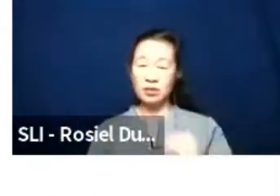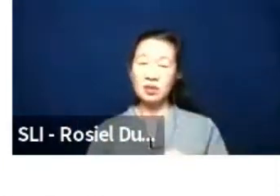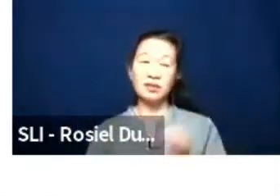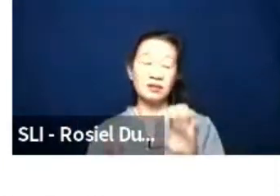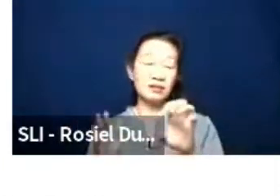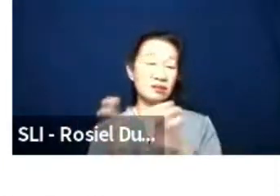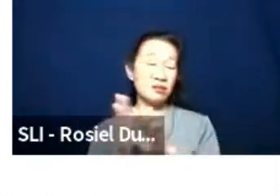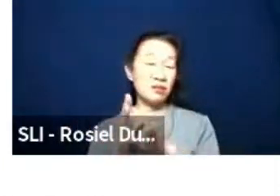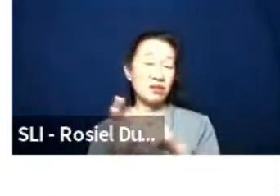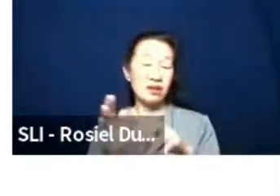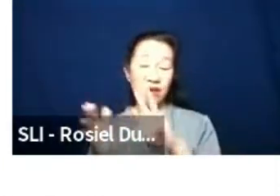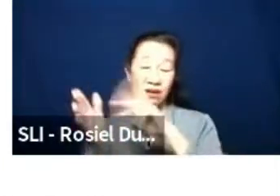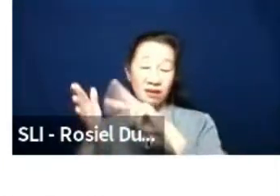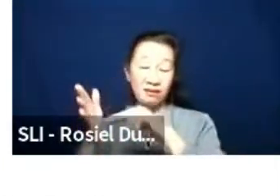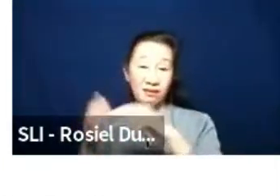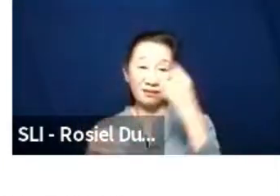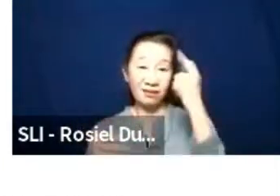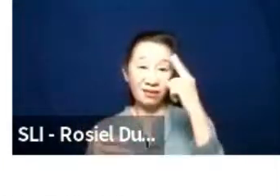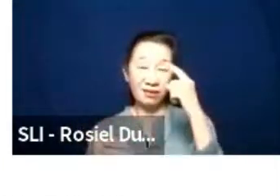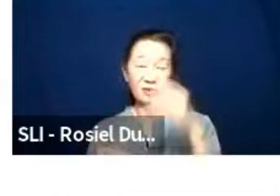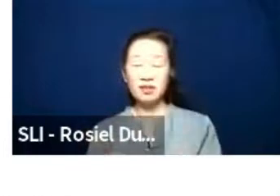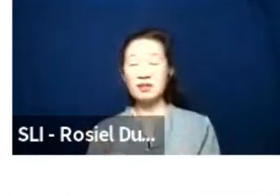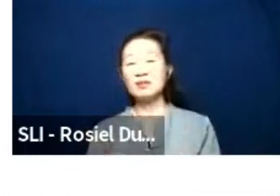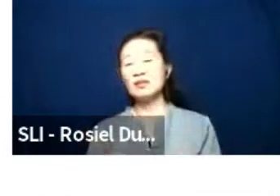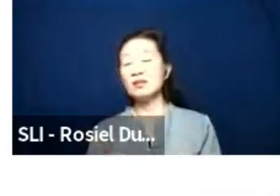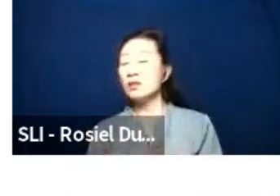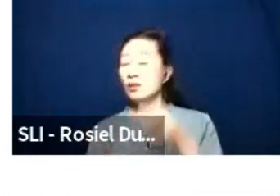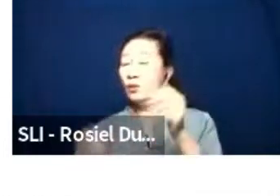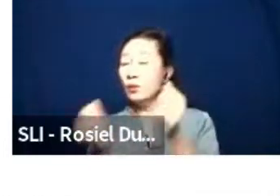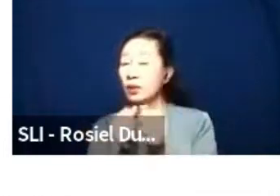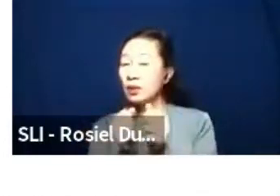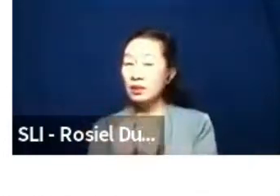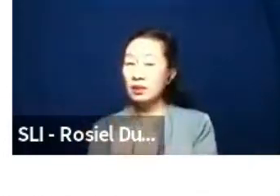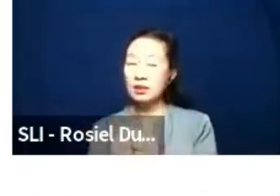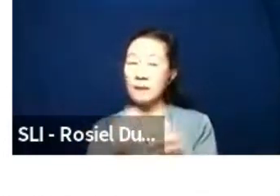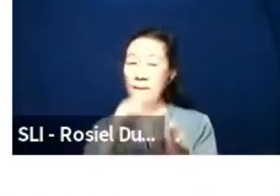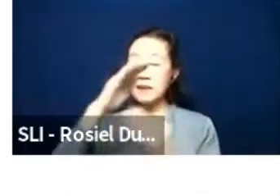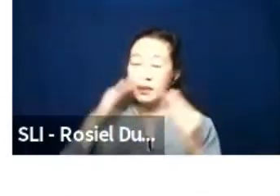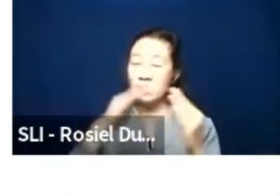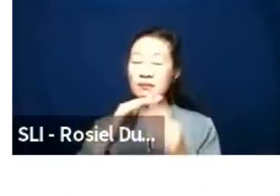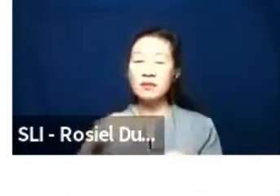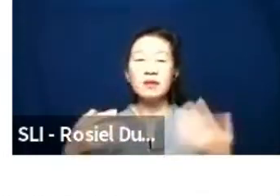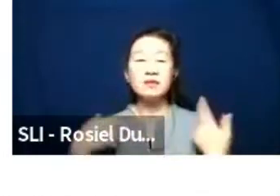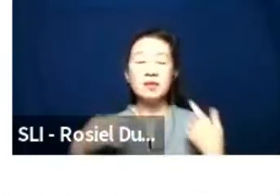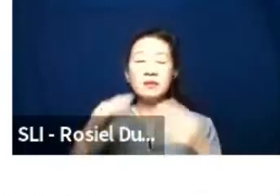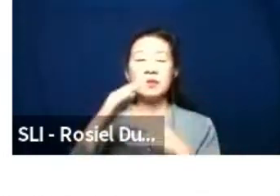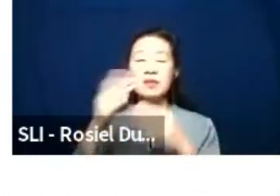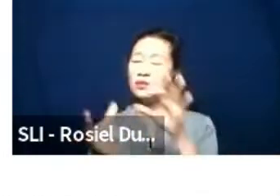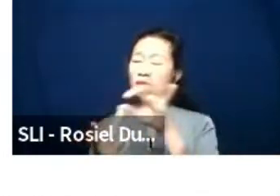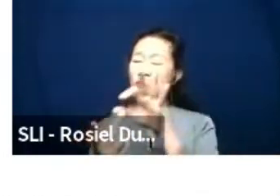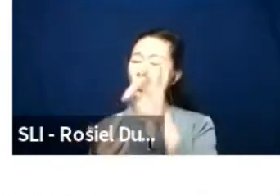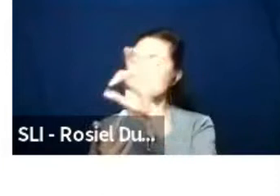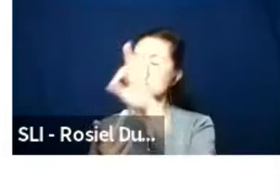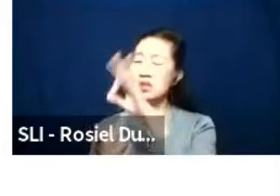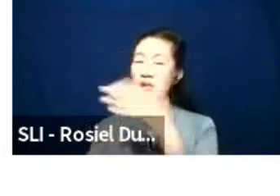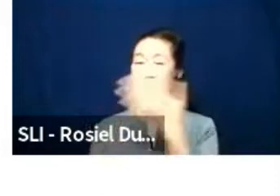nakakabasa siya, nakakaintindi siya, may comprehension siya sa mga basic comprehension siya of choices. This is a